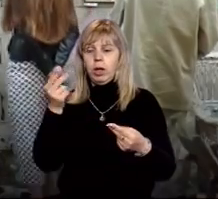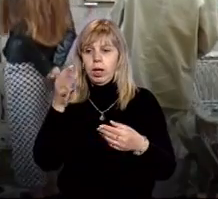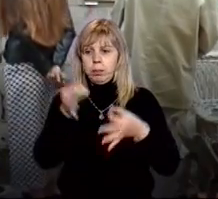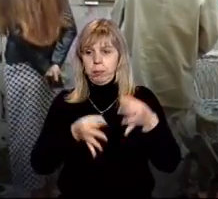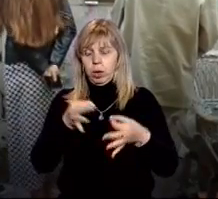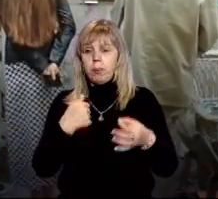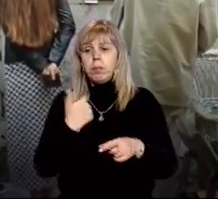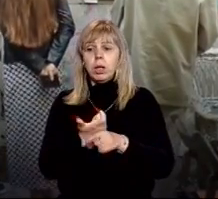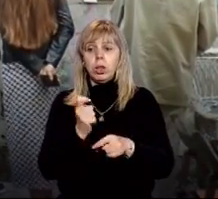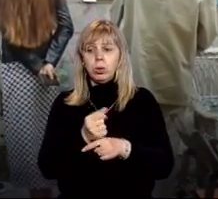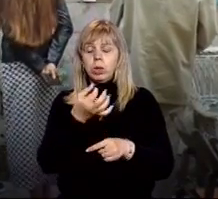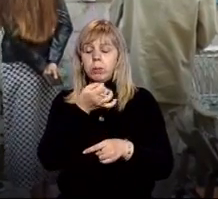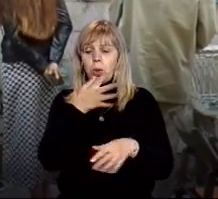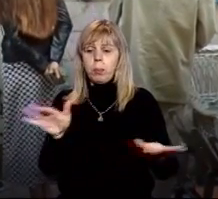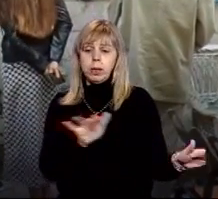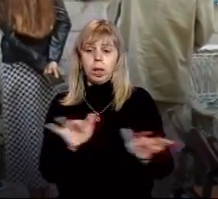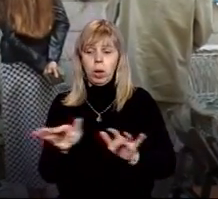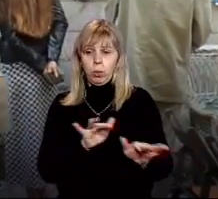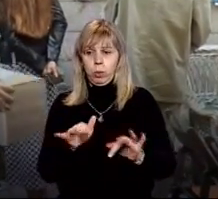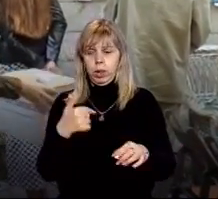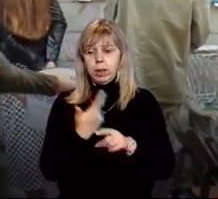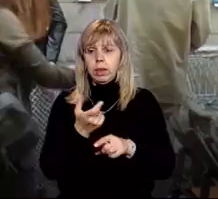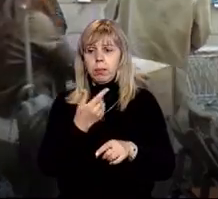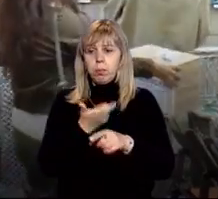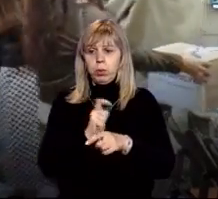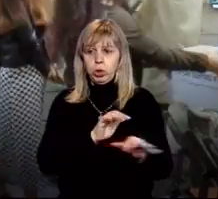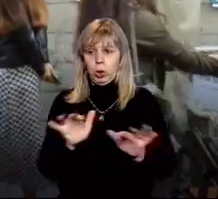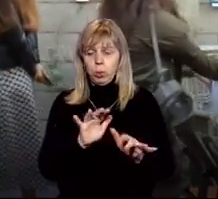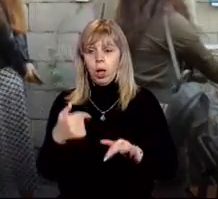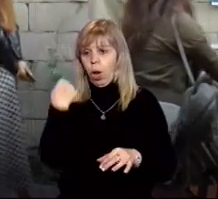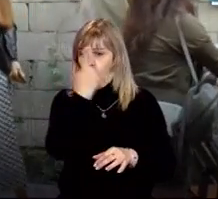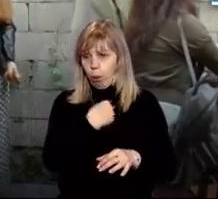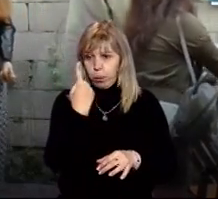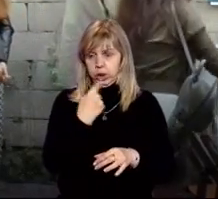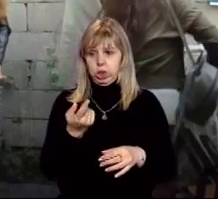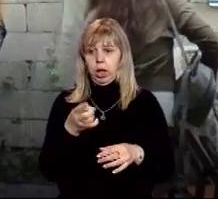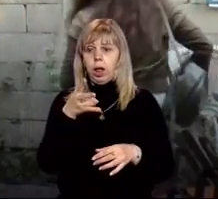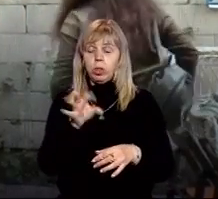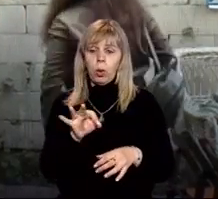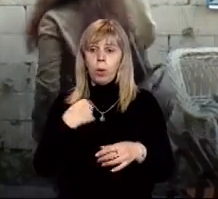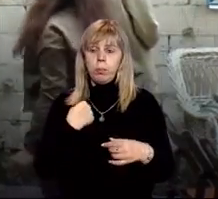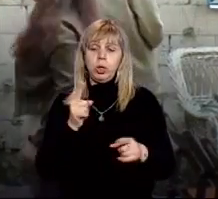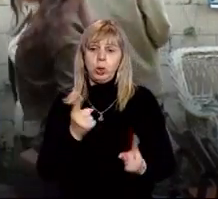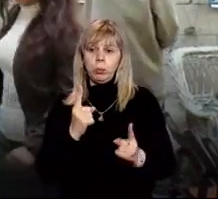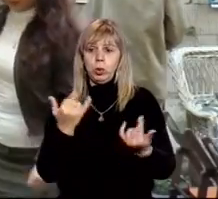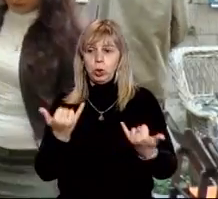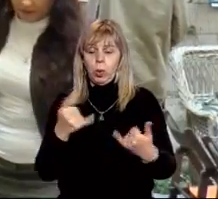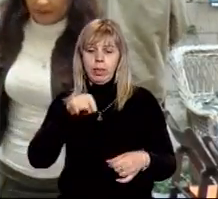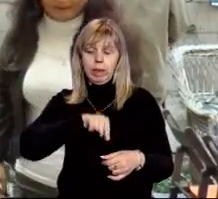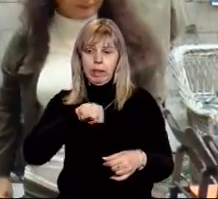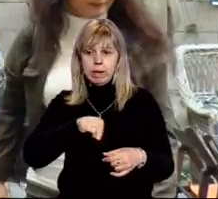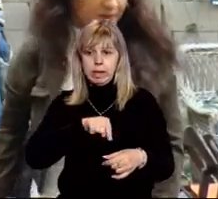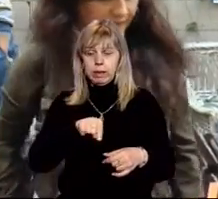Мені дуже подобається рух, там, де є рух, і обличчя, але чомусь мені сьогодні настрій